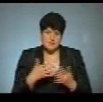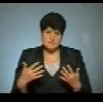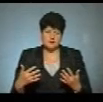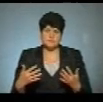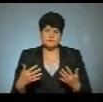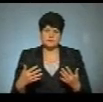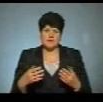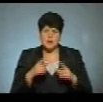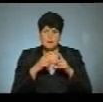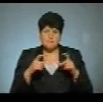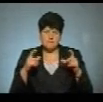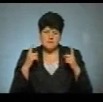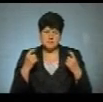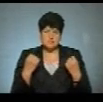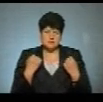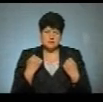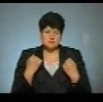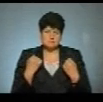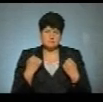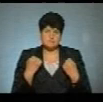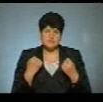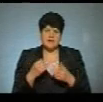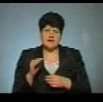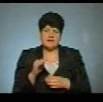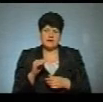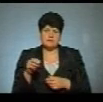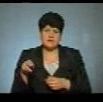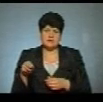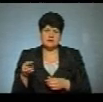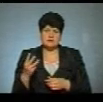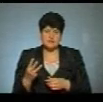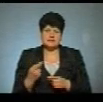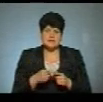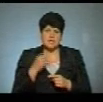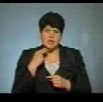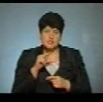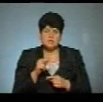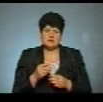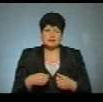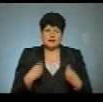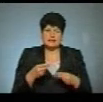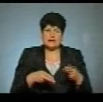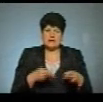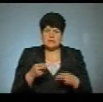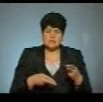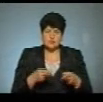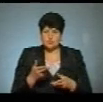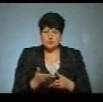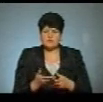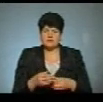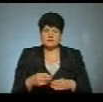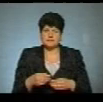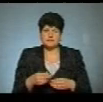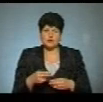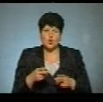передали маски захисні типу FFP3, ну, найкращі. Передали для хірургів часів ЯР